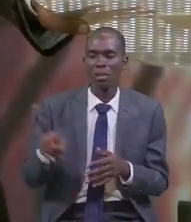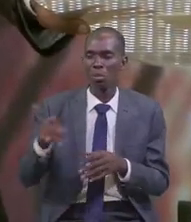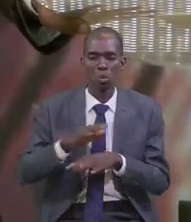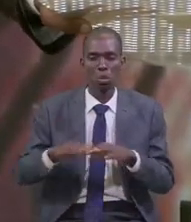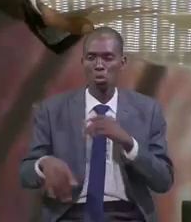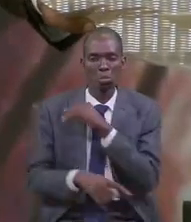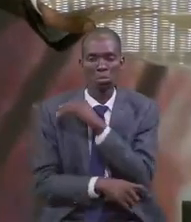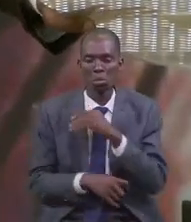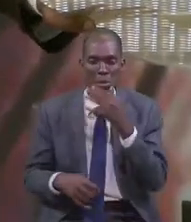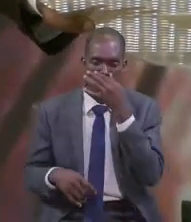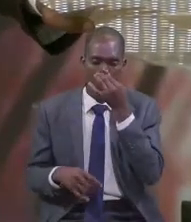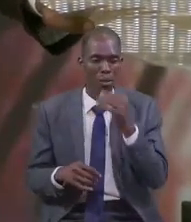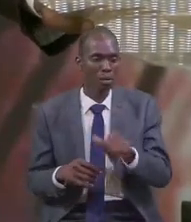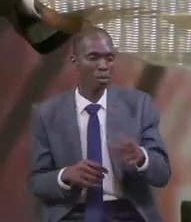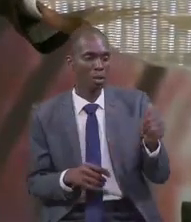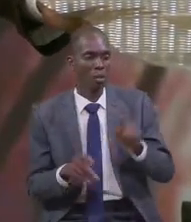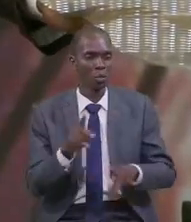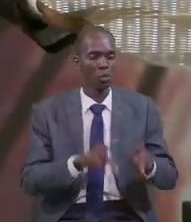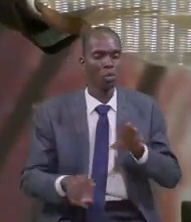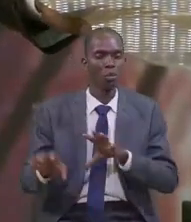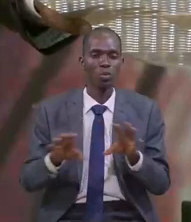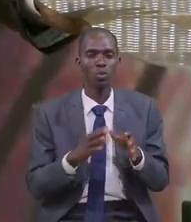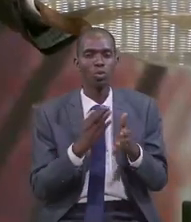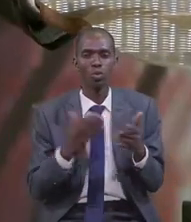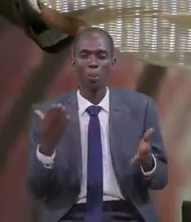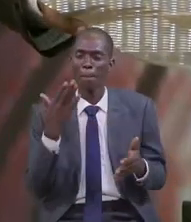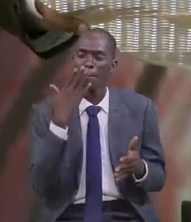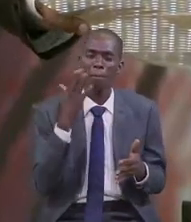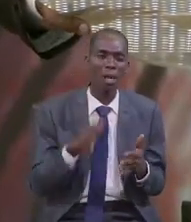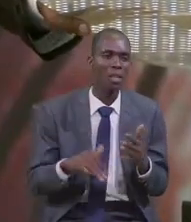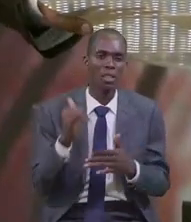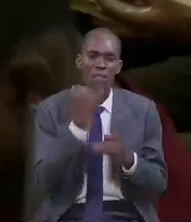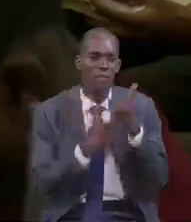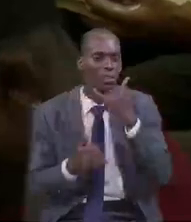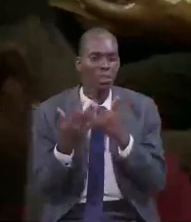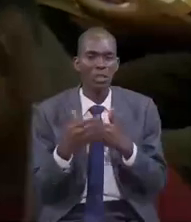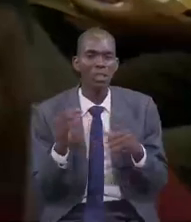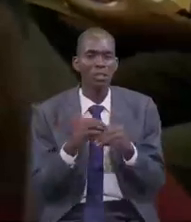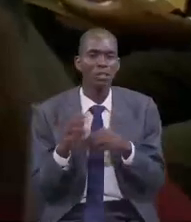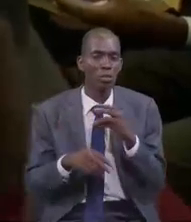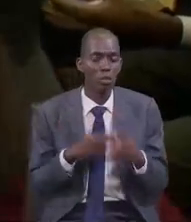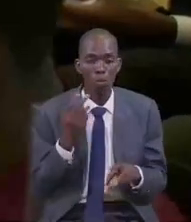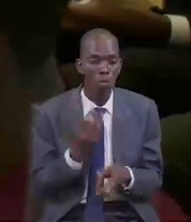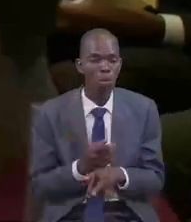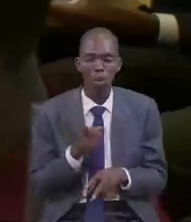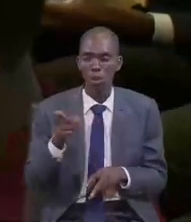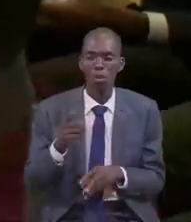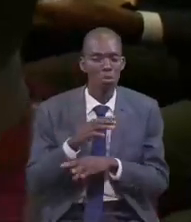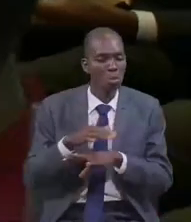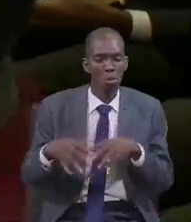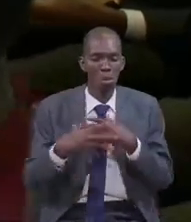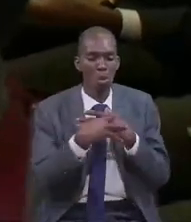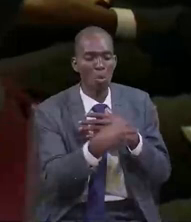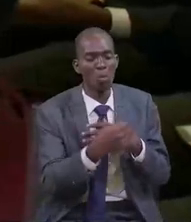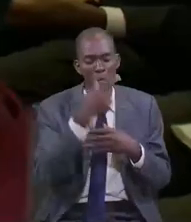pas. Les gens font des choses terribles dans le monde. Lui ne fait pas cela parce qu'il est un homme